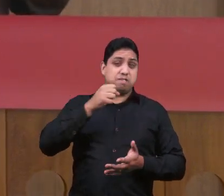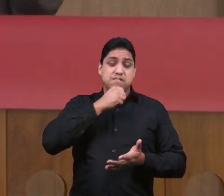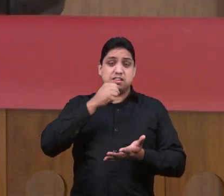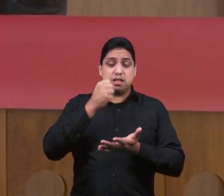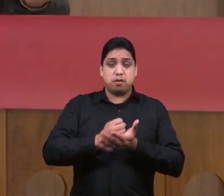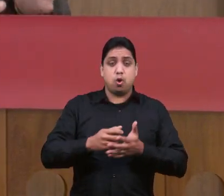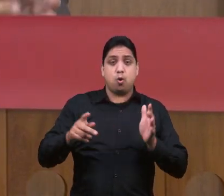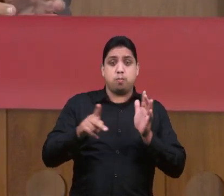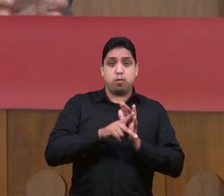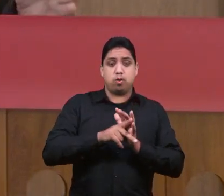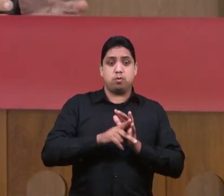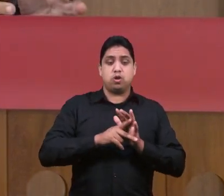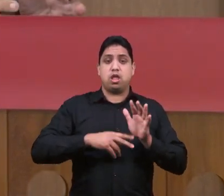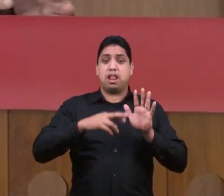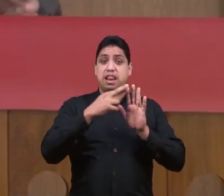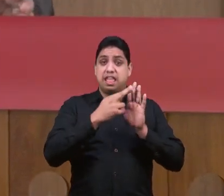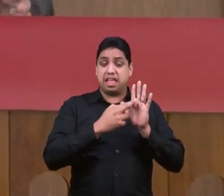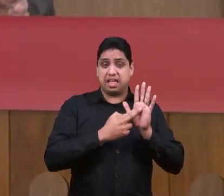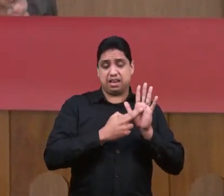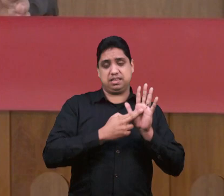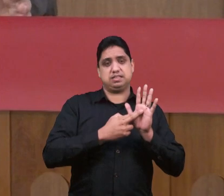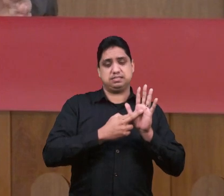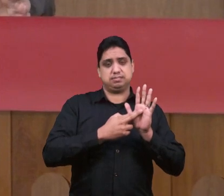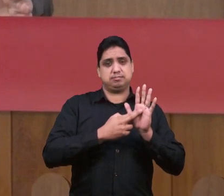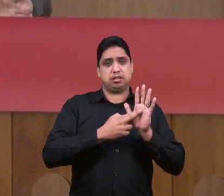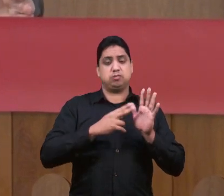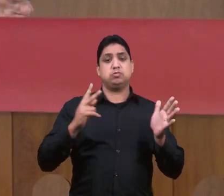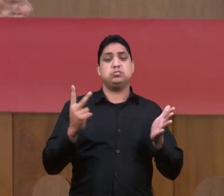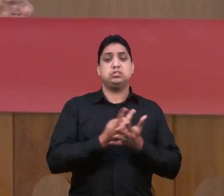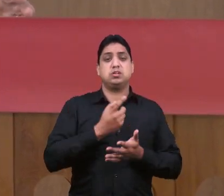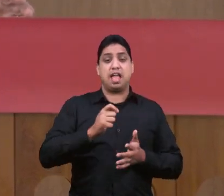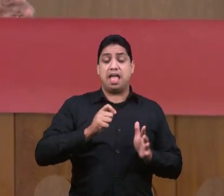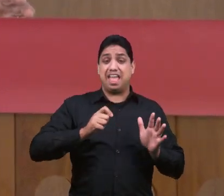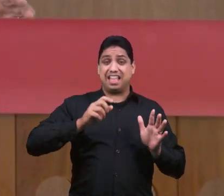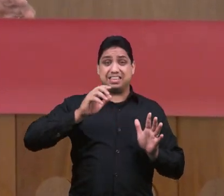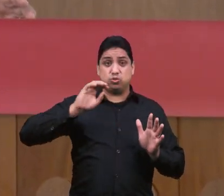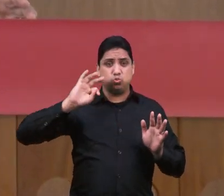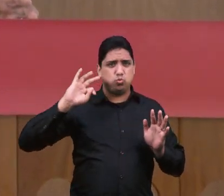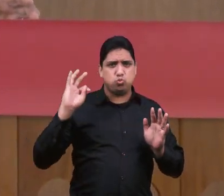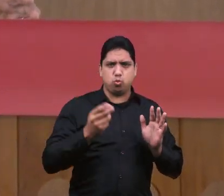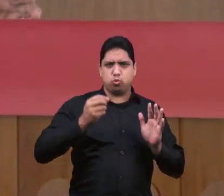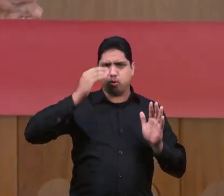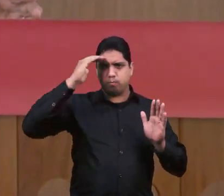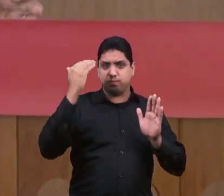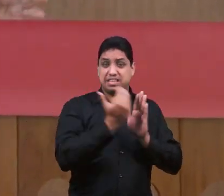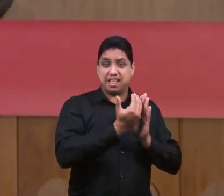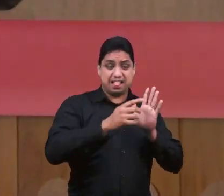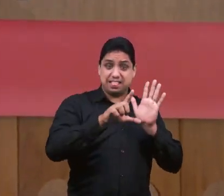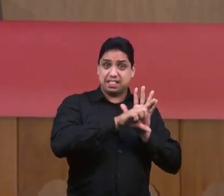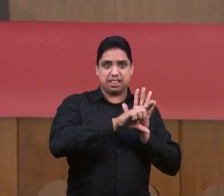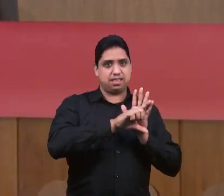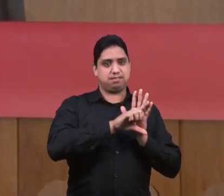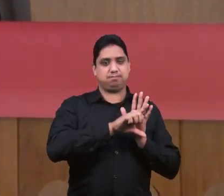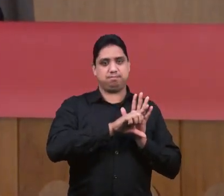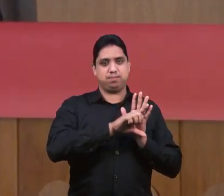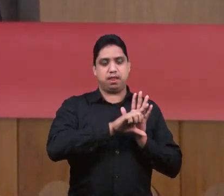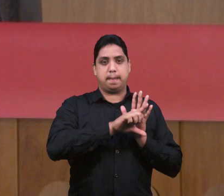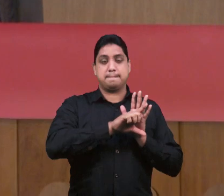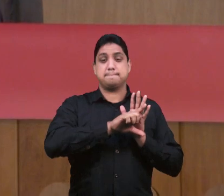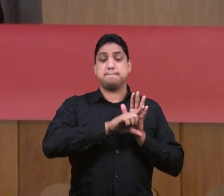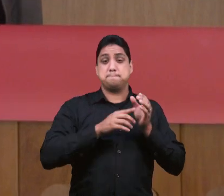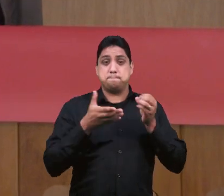liturgique, c'était à l'intérieur d'un projet où la loi était l'élément de base, où